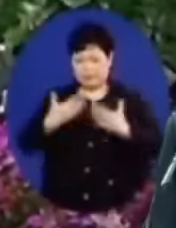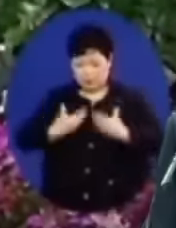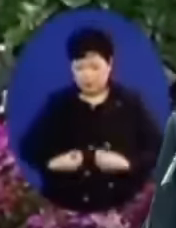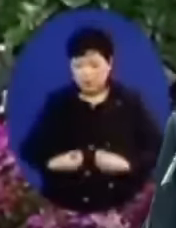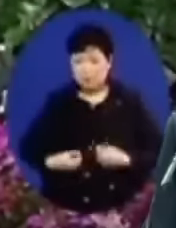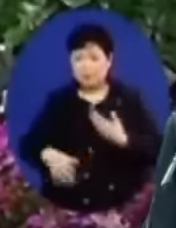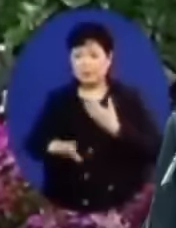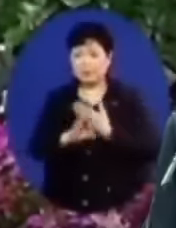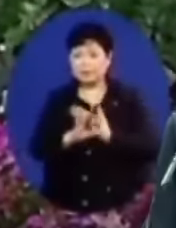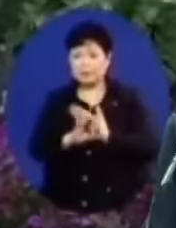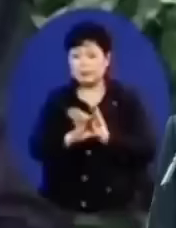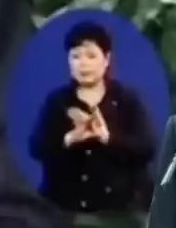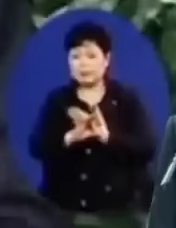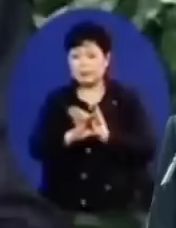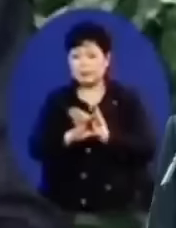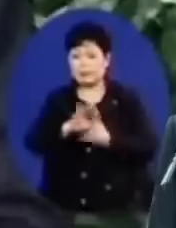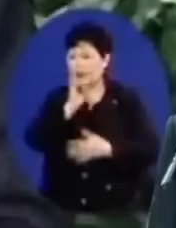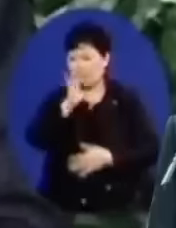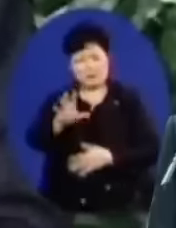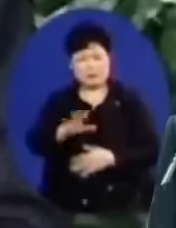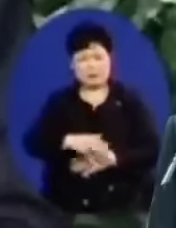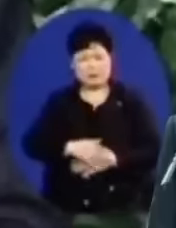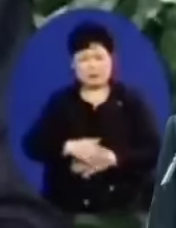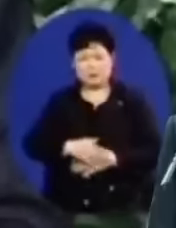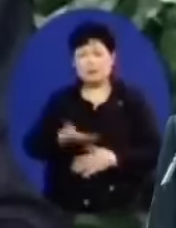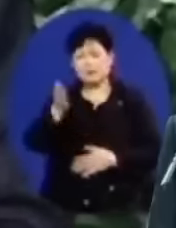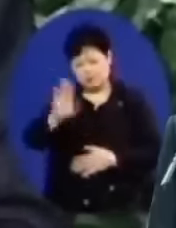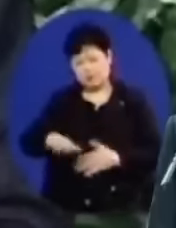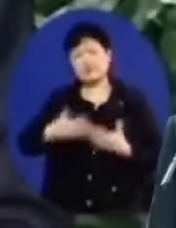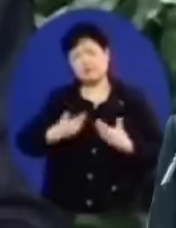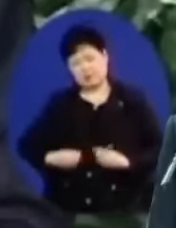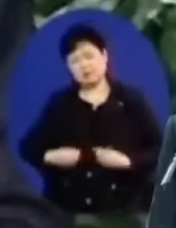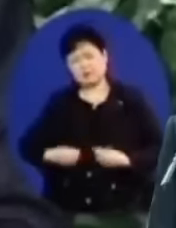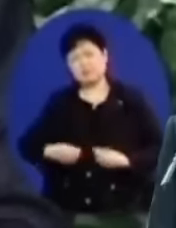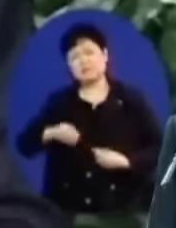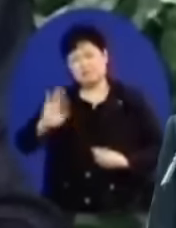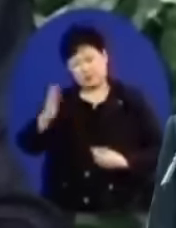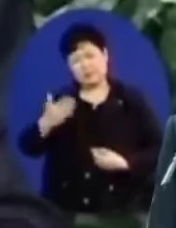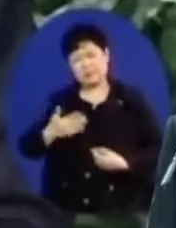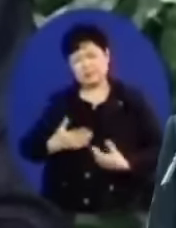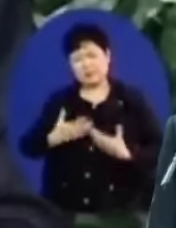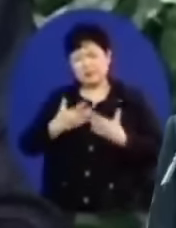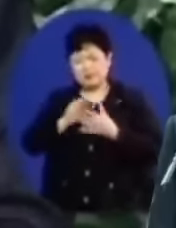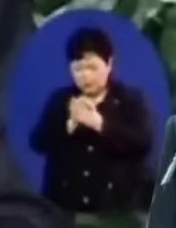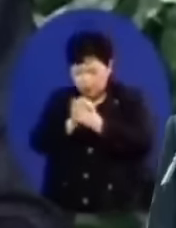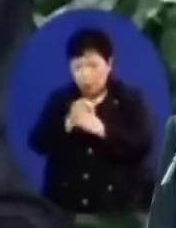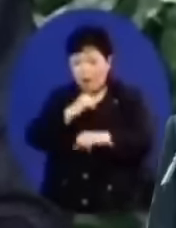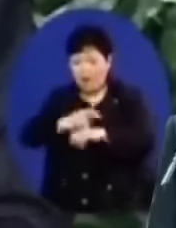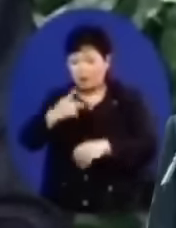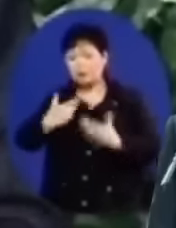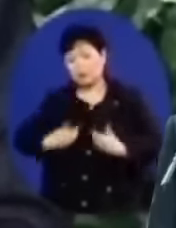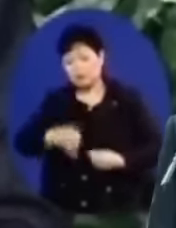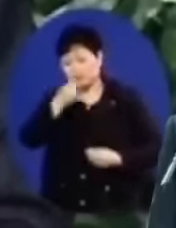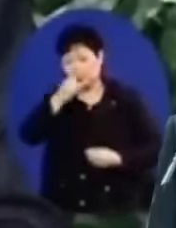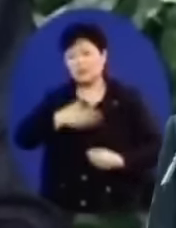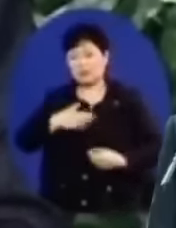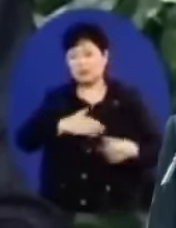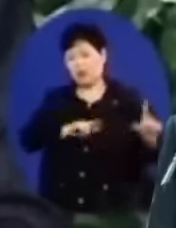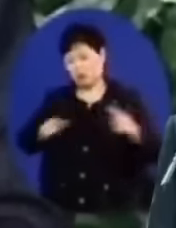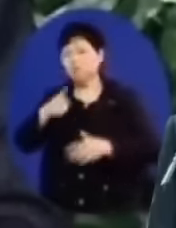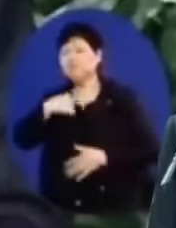낙심하면 안 돼요. 근데 낙심을 해요. 사실은 기도할 때 낙심 안 되는 건 아닙니다. 저도 낙심 여러 번